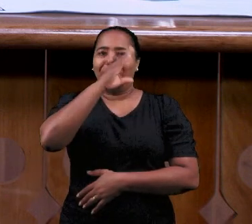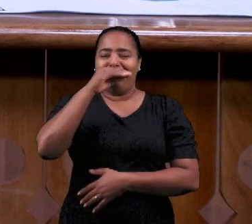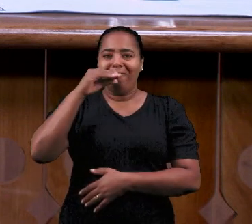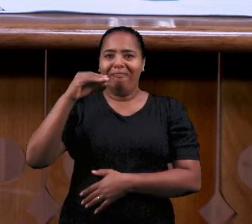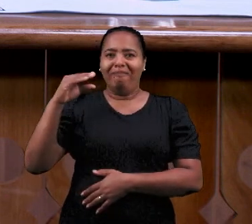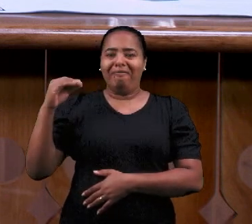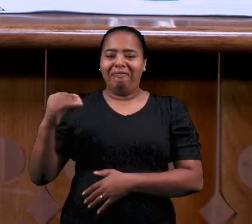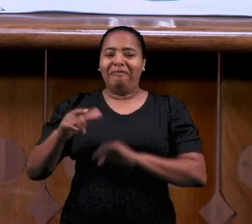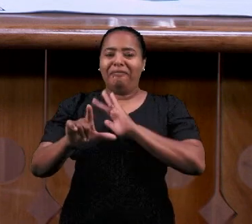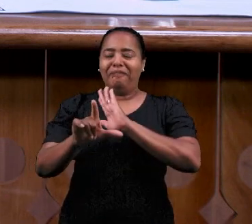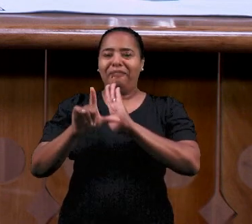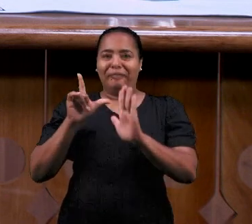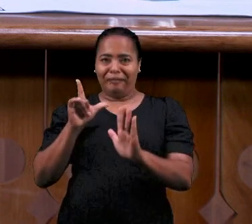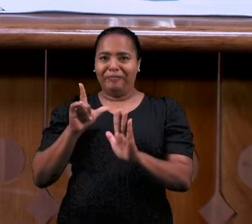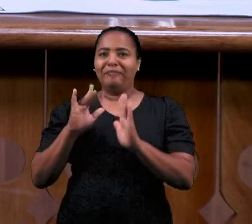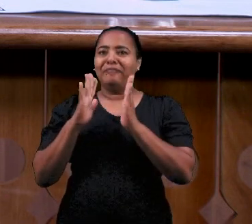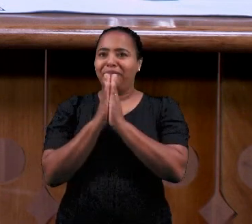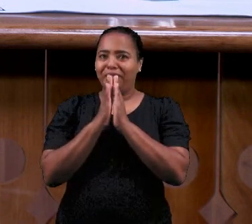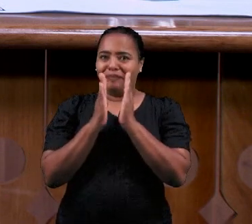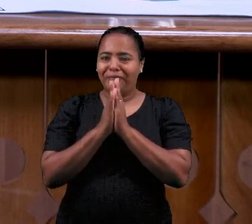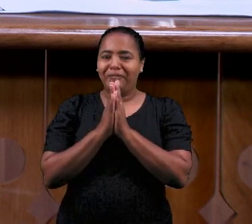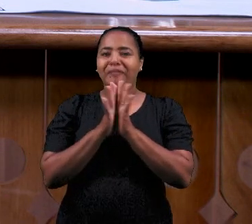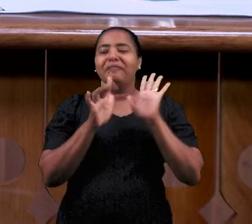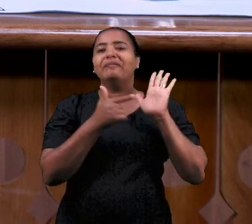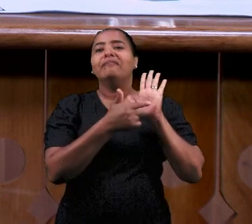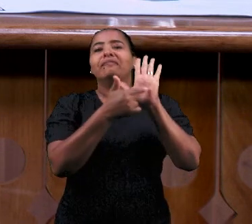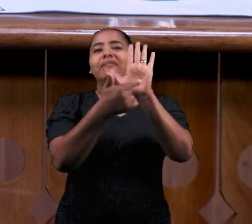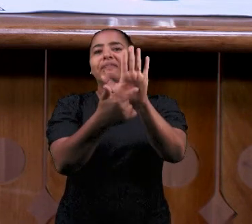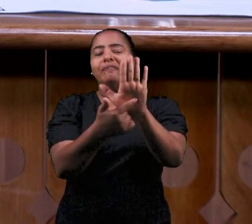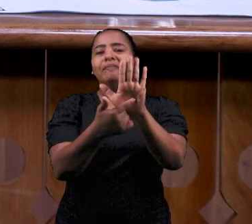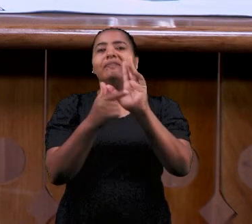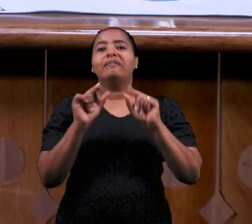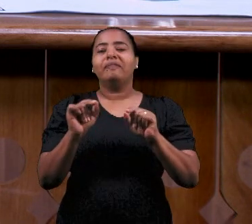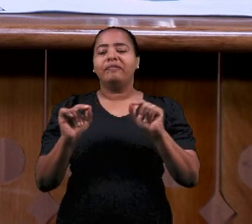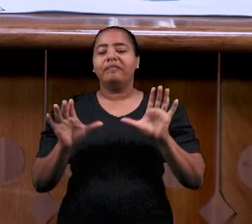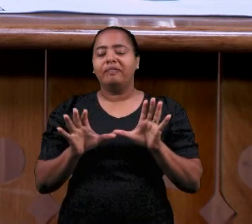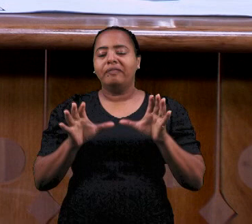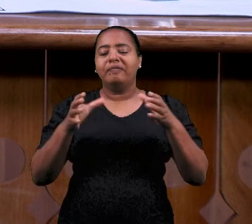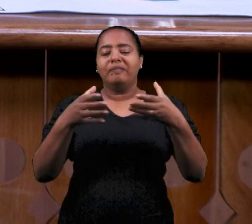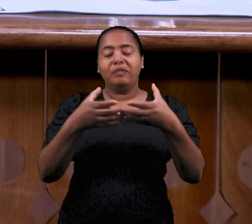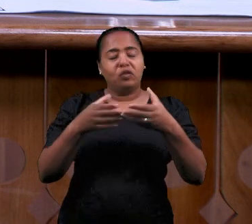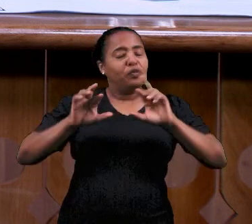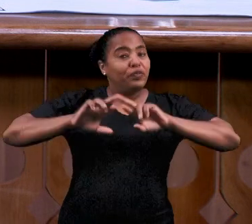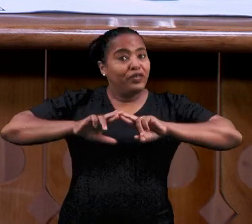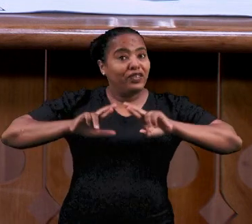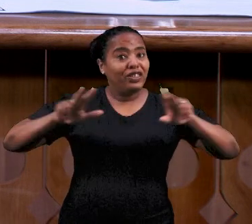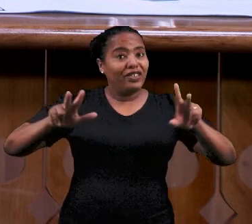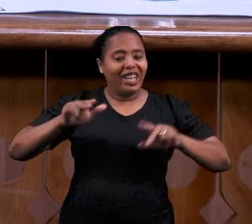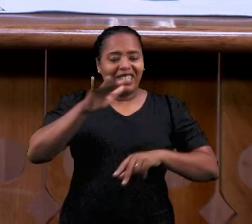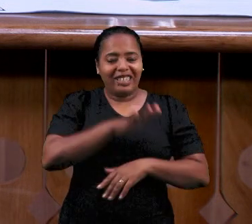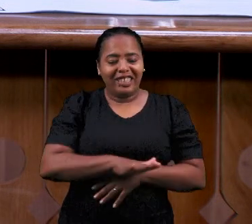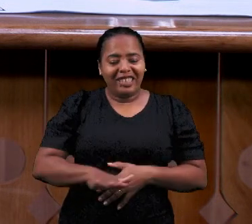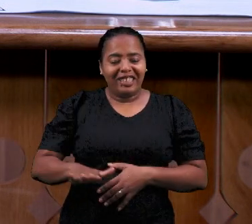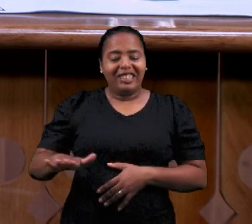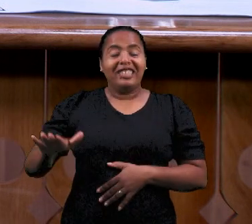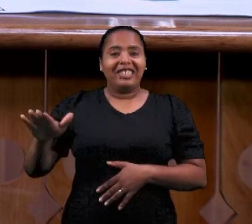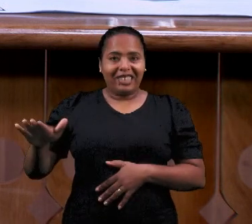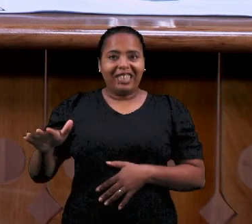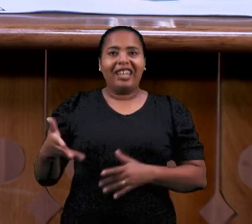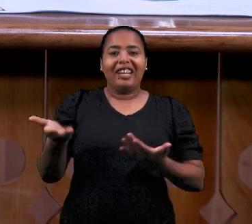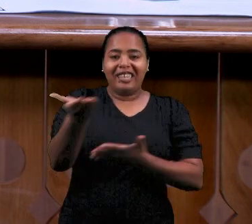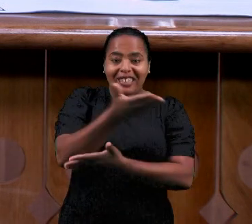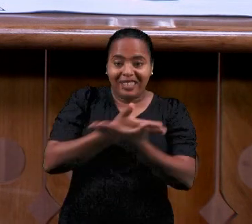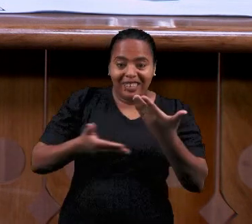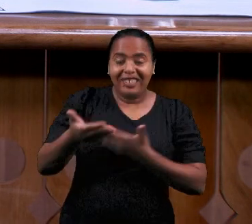nous voulons présenter ici un groupe différent des enfants qui ont participé de cette école publique